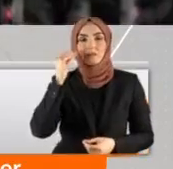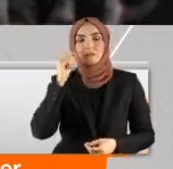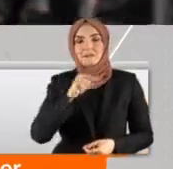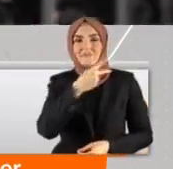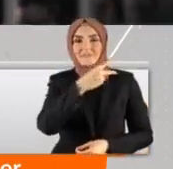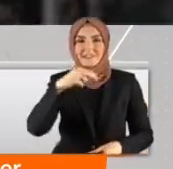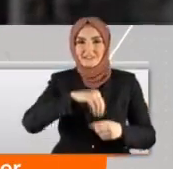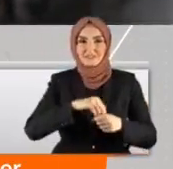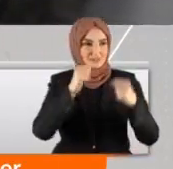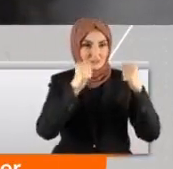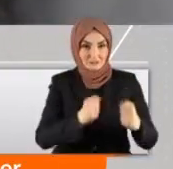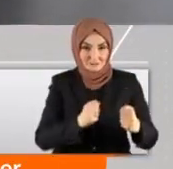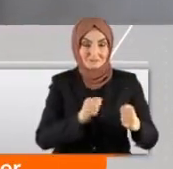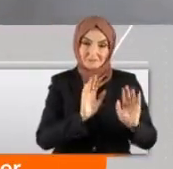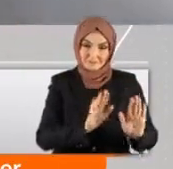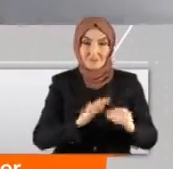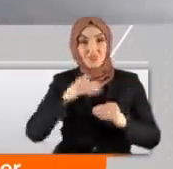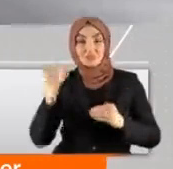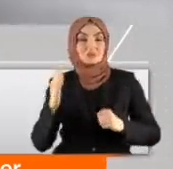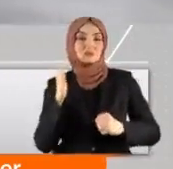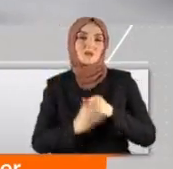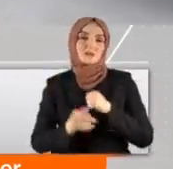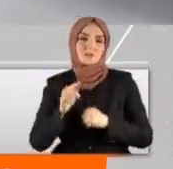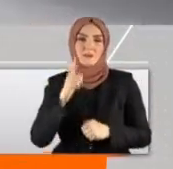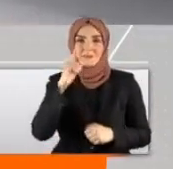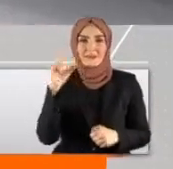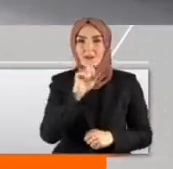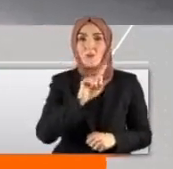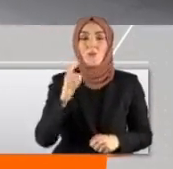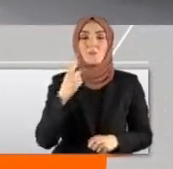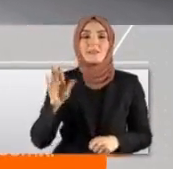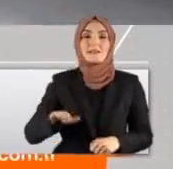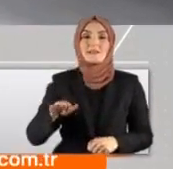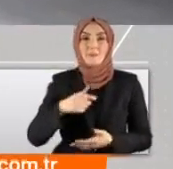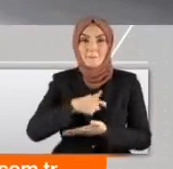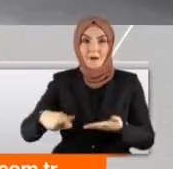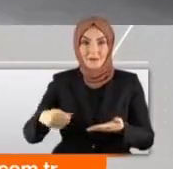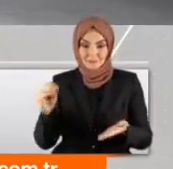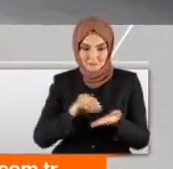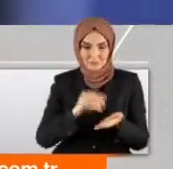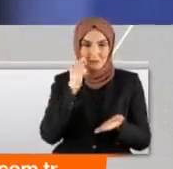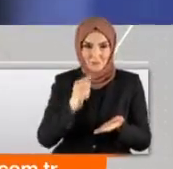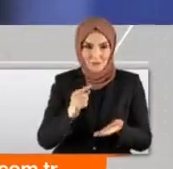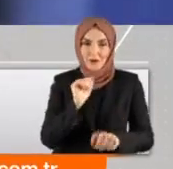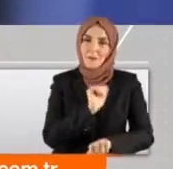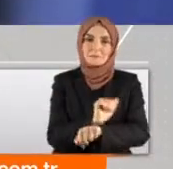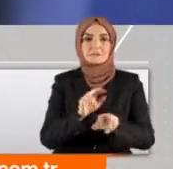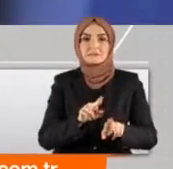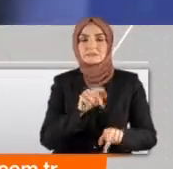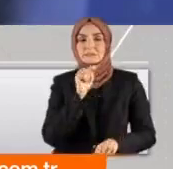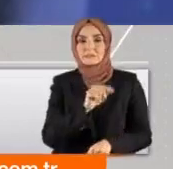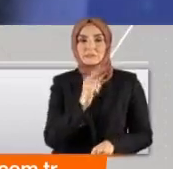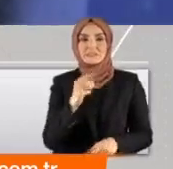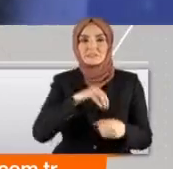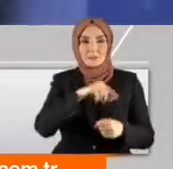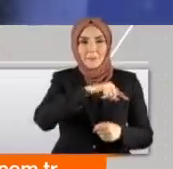Aldıkları aylık 10 bin lira maaşla hepsi hapis hayatı yaşıyordu. İki Çinli çalışan bir gece kaçarak önce Çin konsolosluğuna sonra